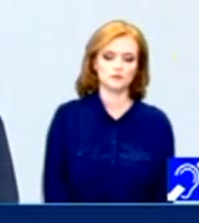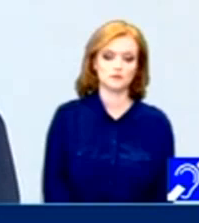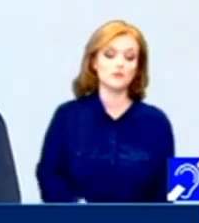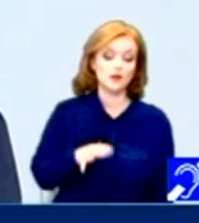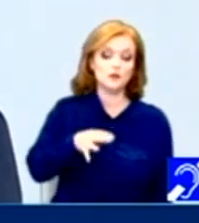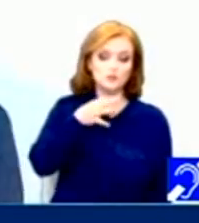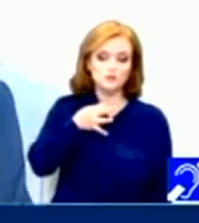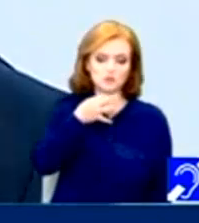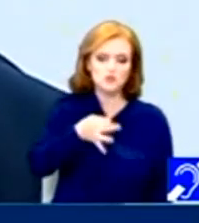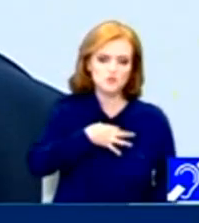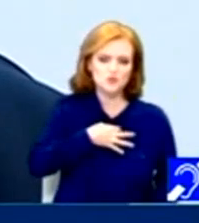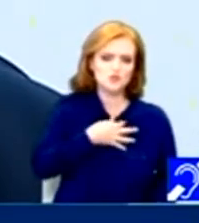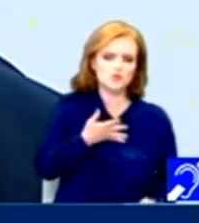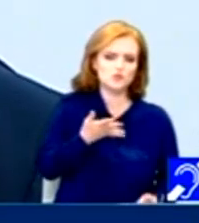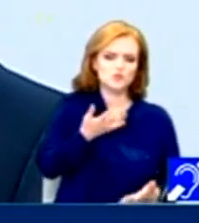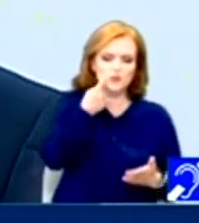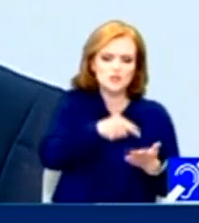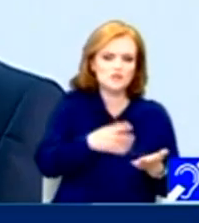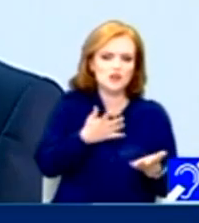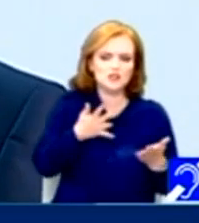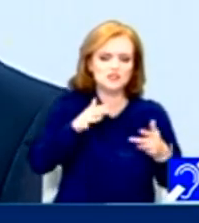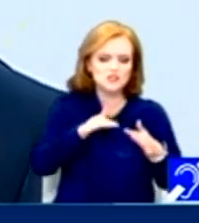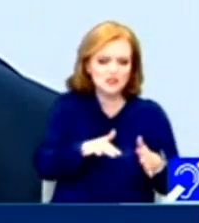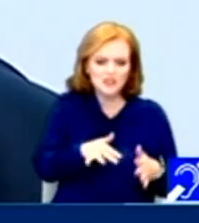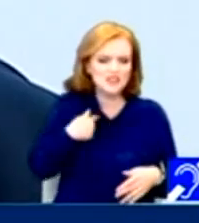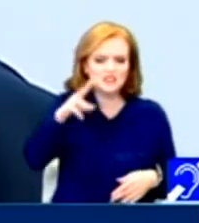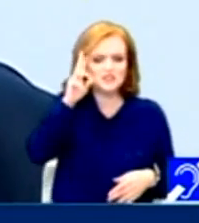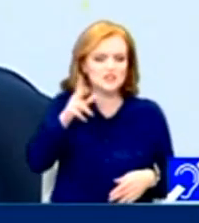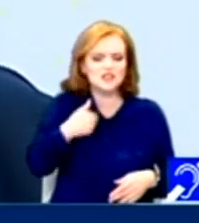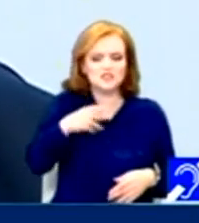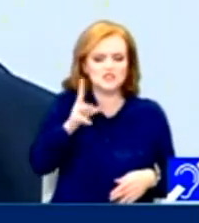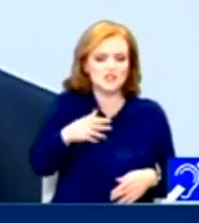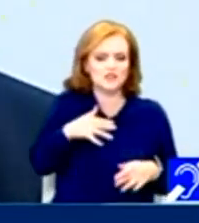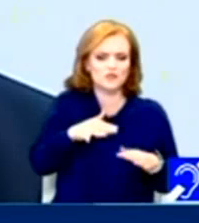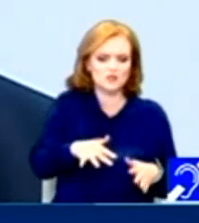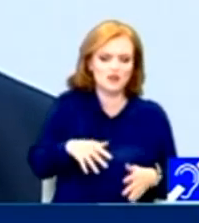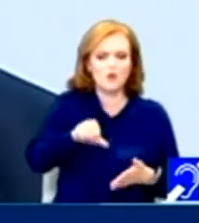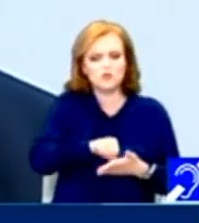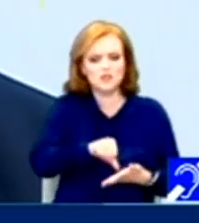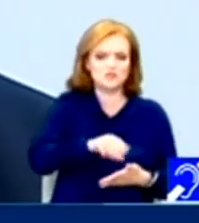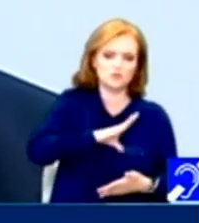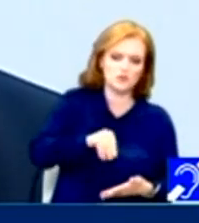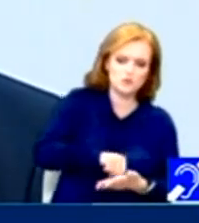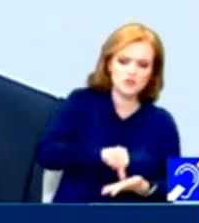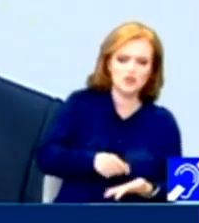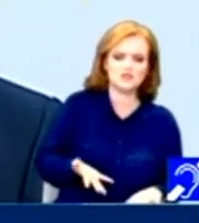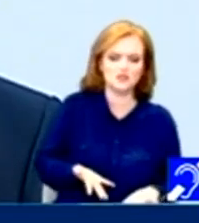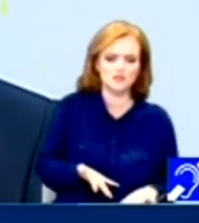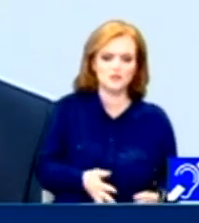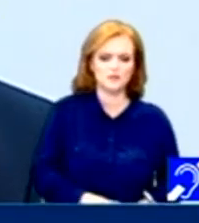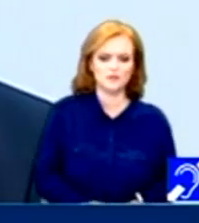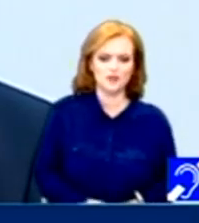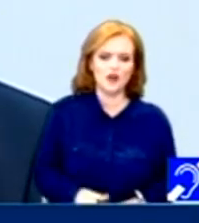fi participat în acest dosar. Eu nu cunosc aceste întreprinderi. Aparțin domnul Păcăduc, nu-i aparțin. A participat, nu a participat. Care e situația? Este